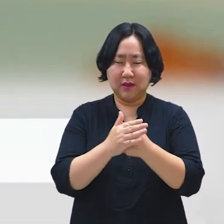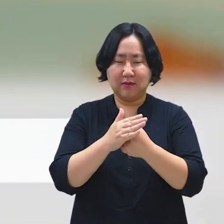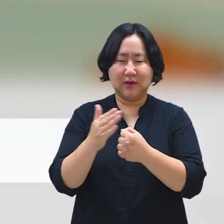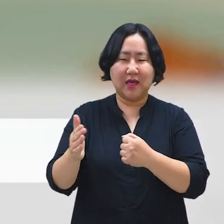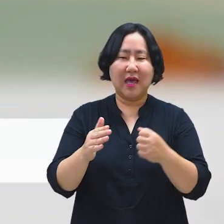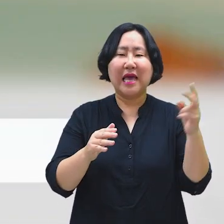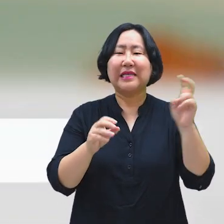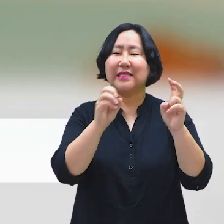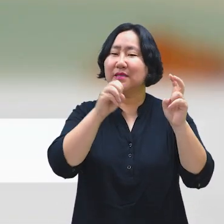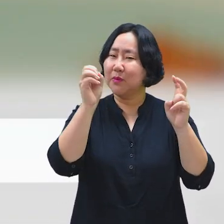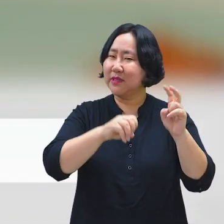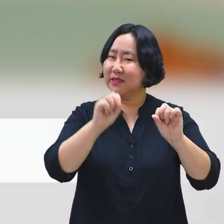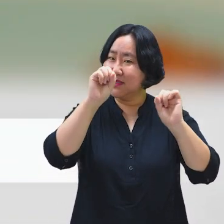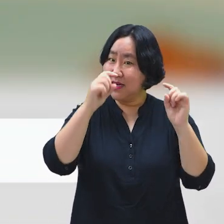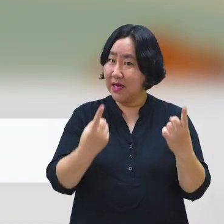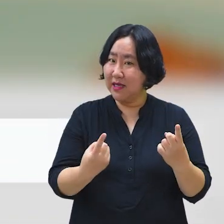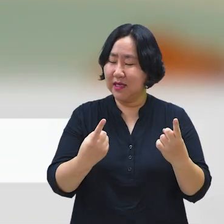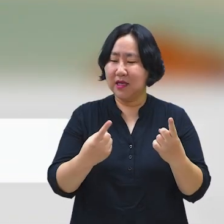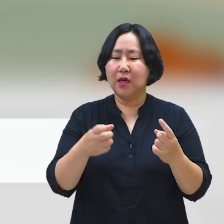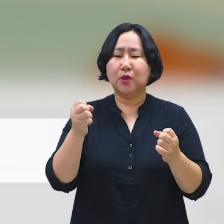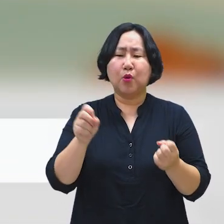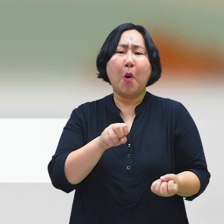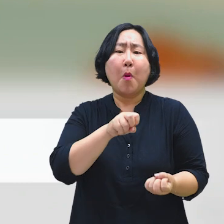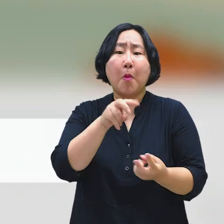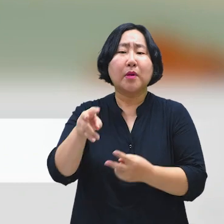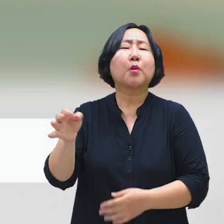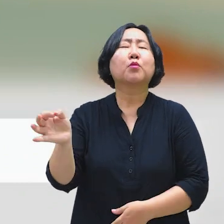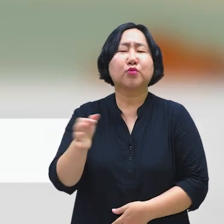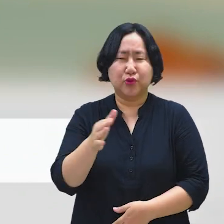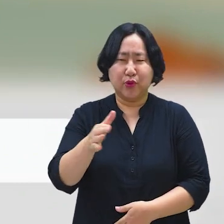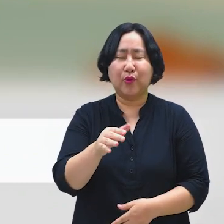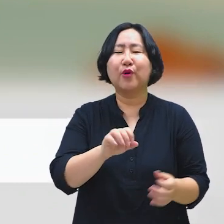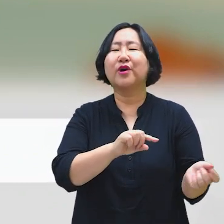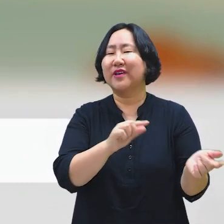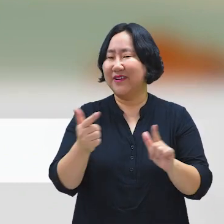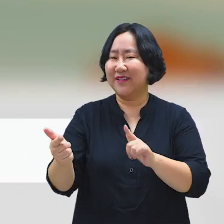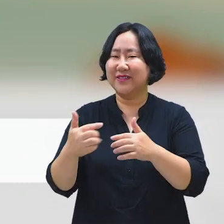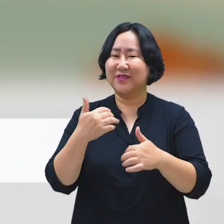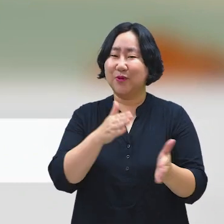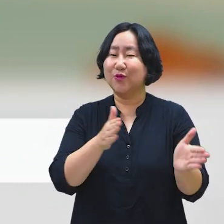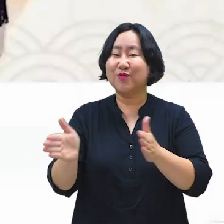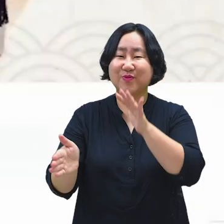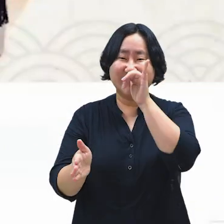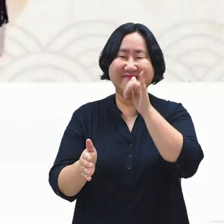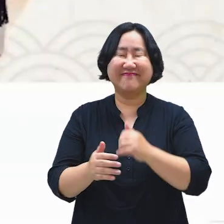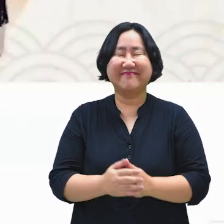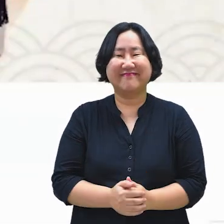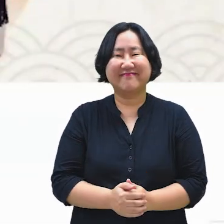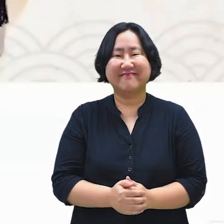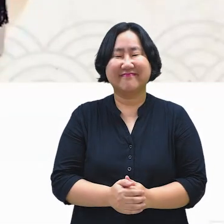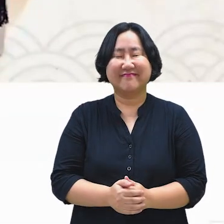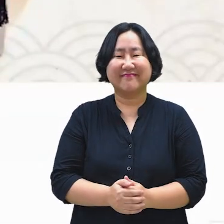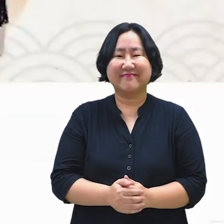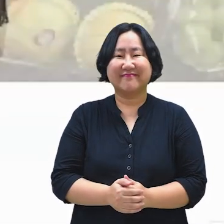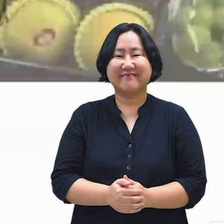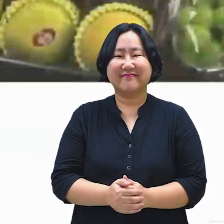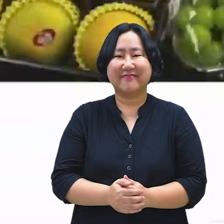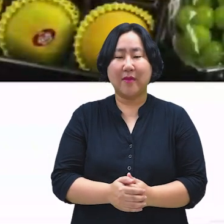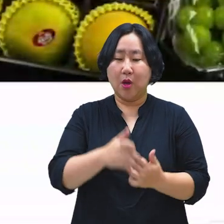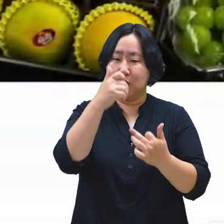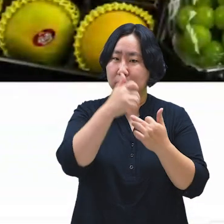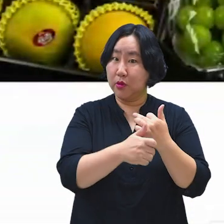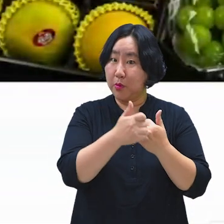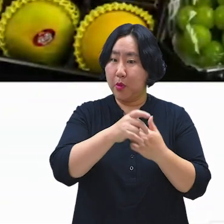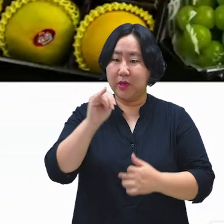할인과 전품목 무료 배송 등 다양한 이벤트로 벌써 반응이 뜨겁습니다 그리고 서기포